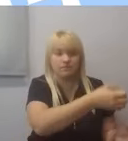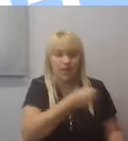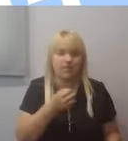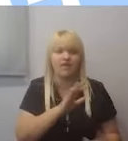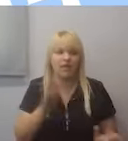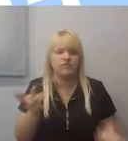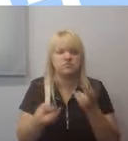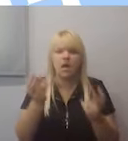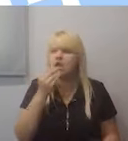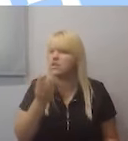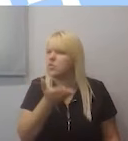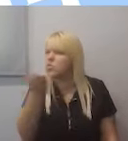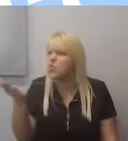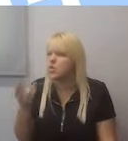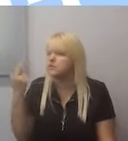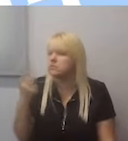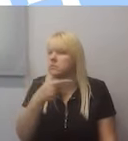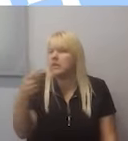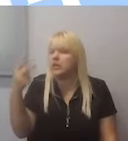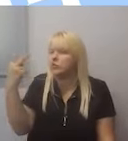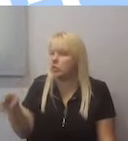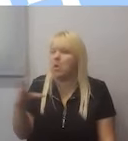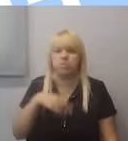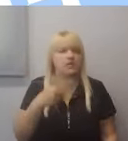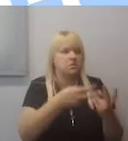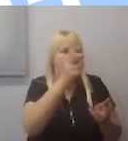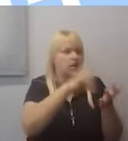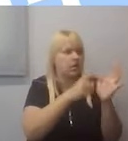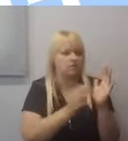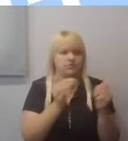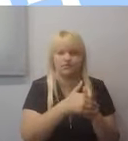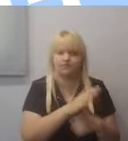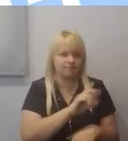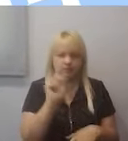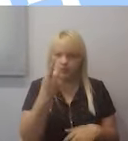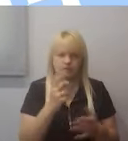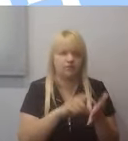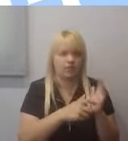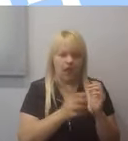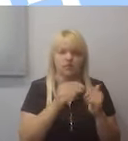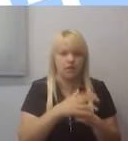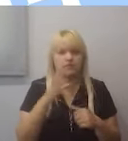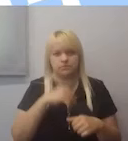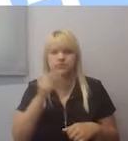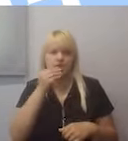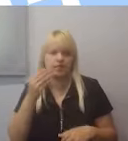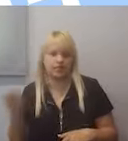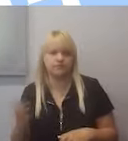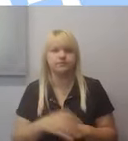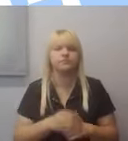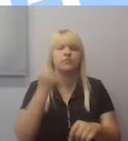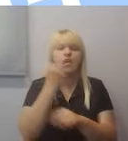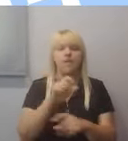mī 200° un un pēc tam siltu telpu apdraudējuma veidi